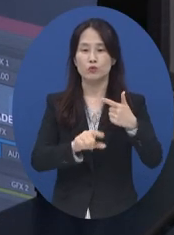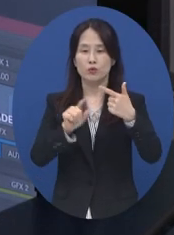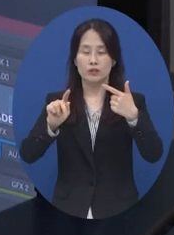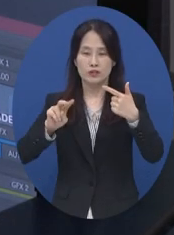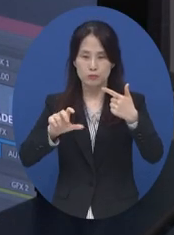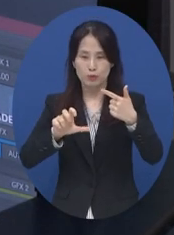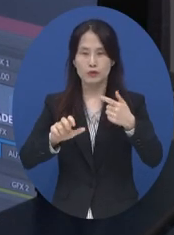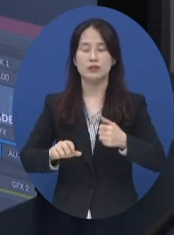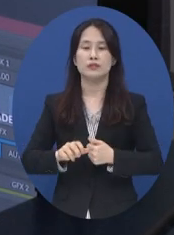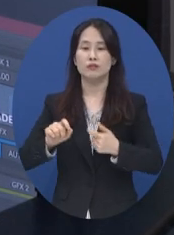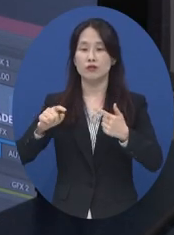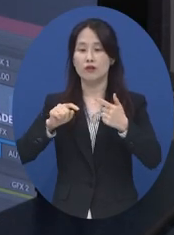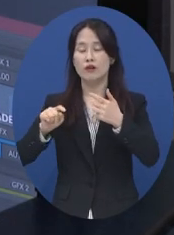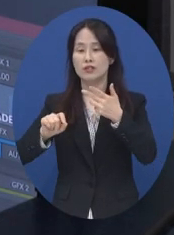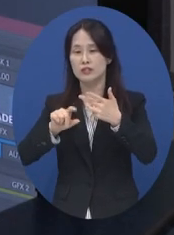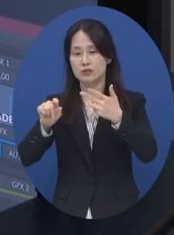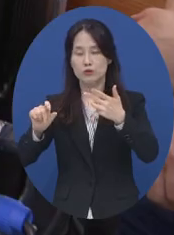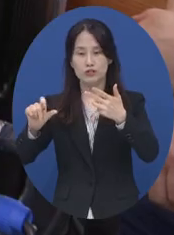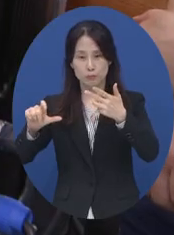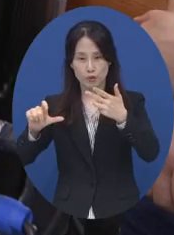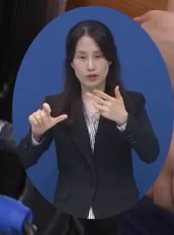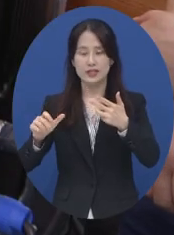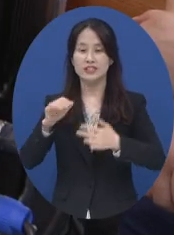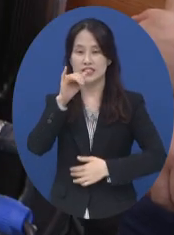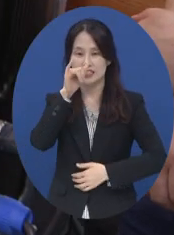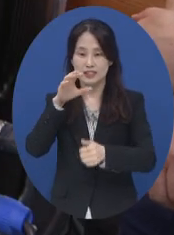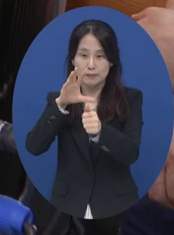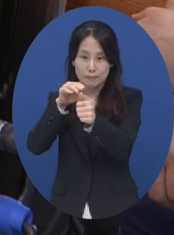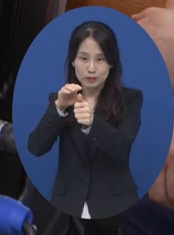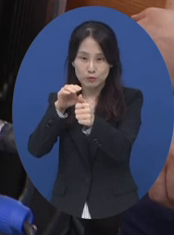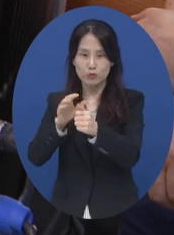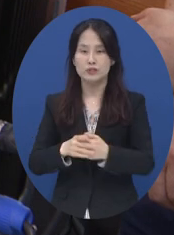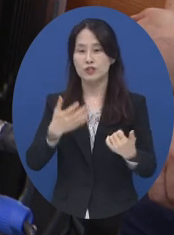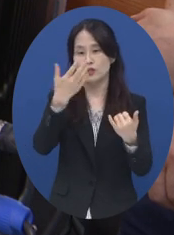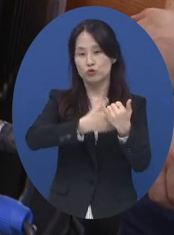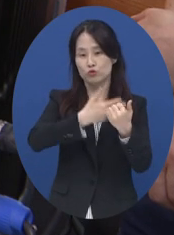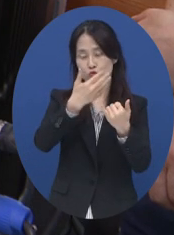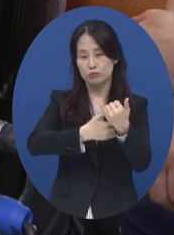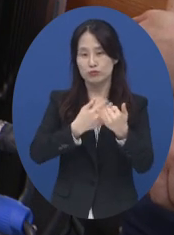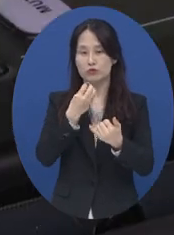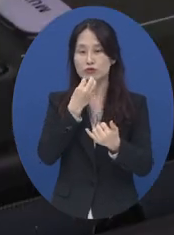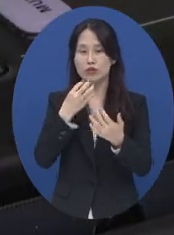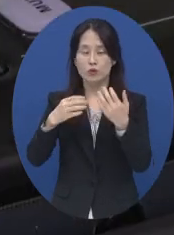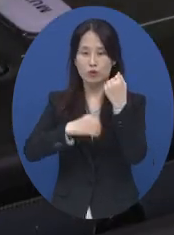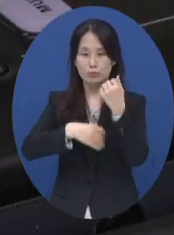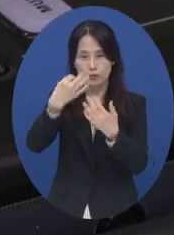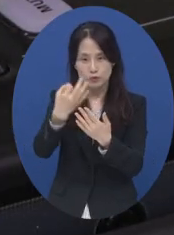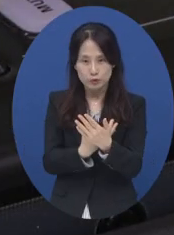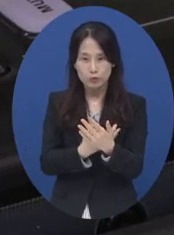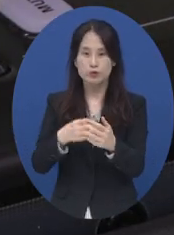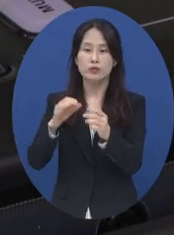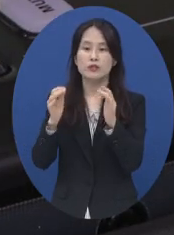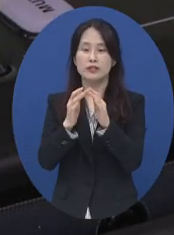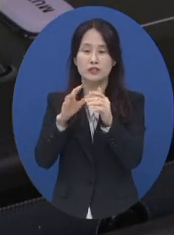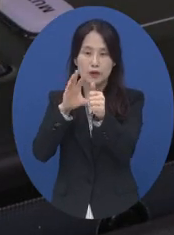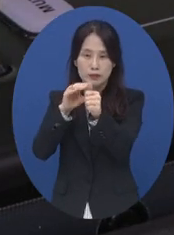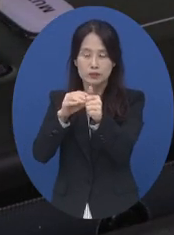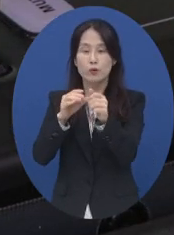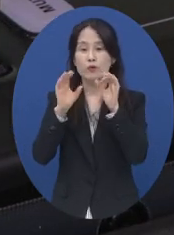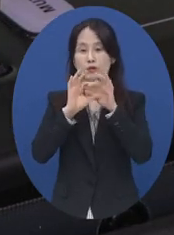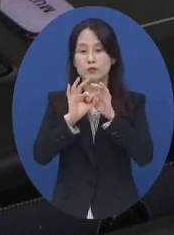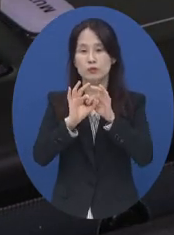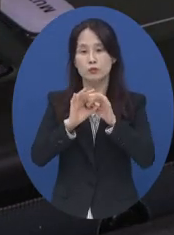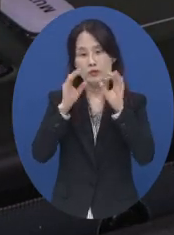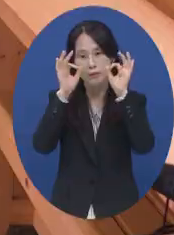25일부터 내달 15일까지 진행되는 경기도 기본소득 고뇌와 방송은 유튜브 채널 경기도 기본소득 온에어 방송을 통해